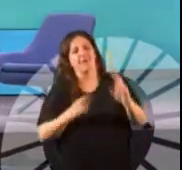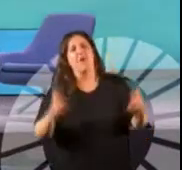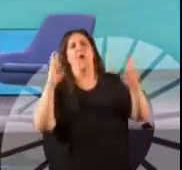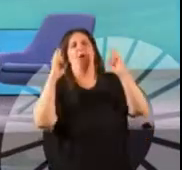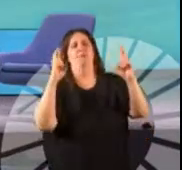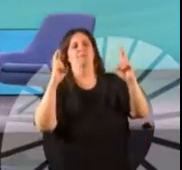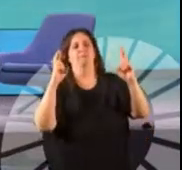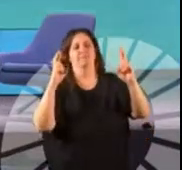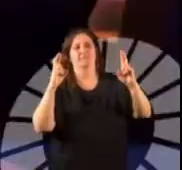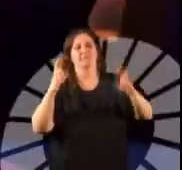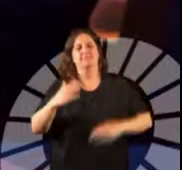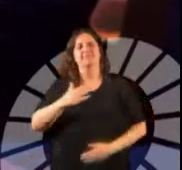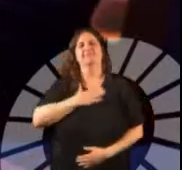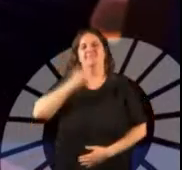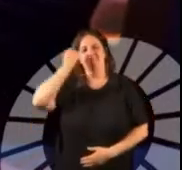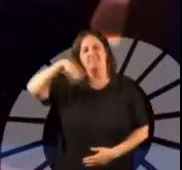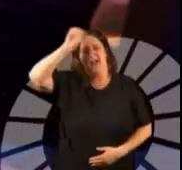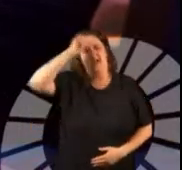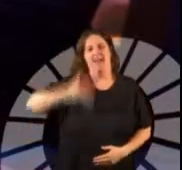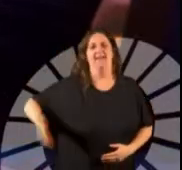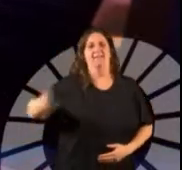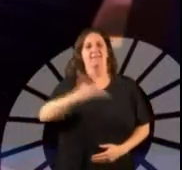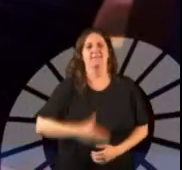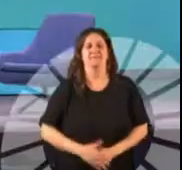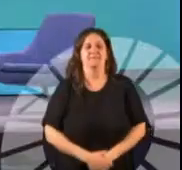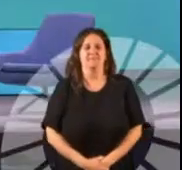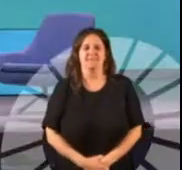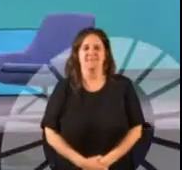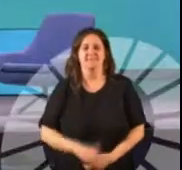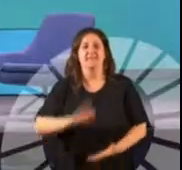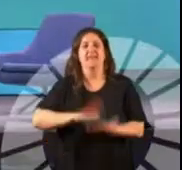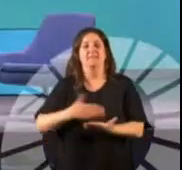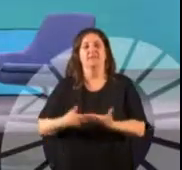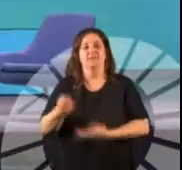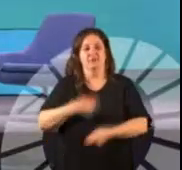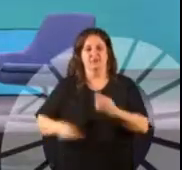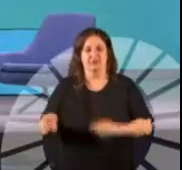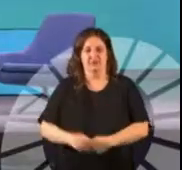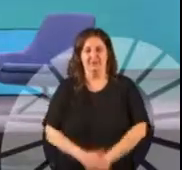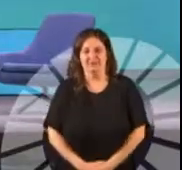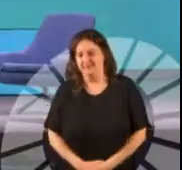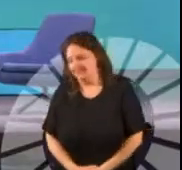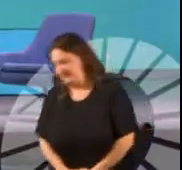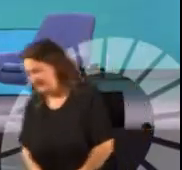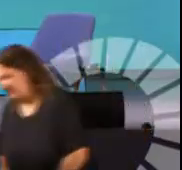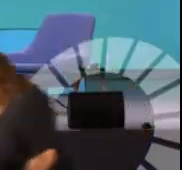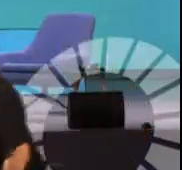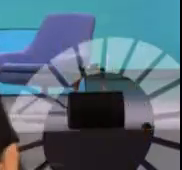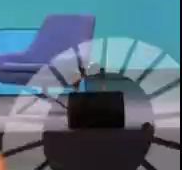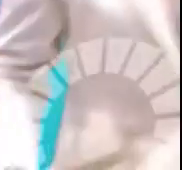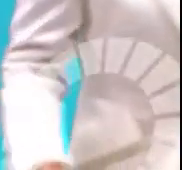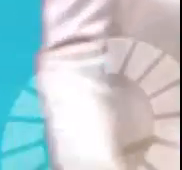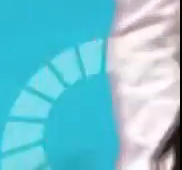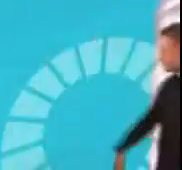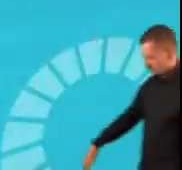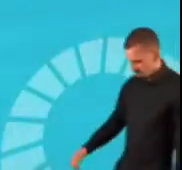Ladies, I thank you very much for your words and commitment. And now